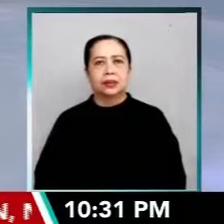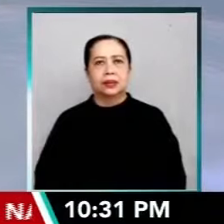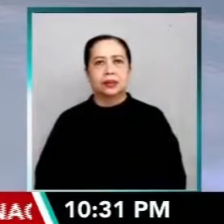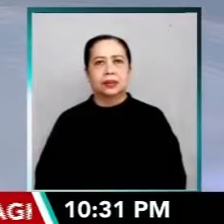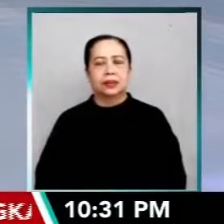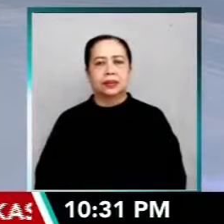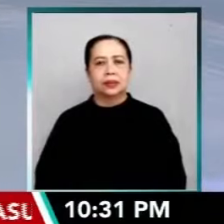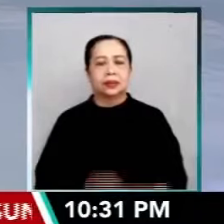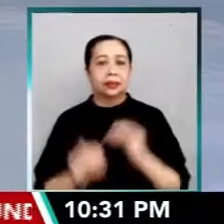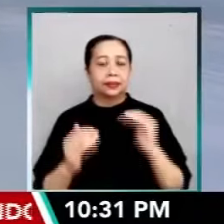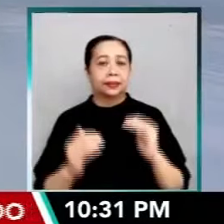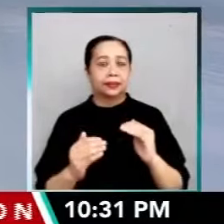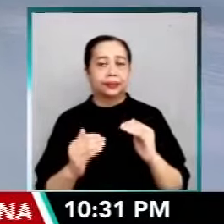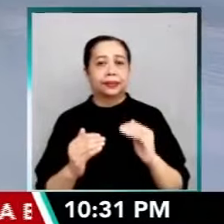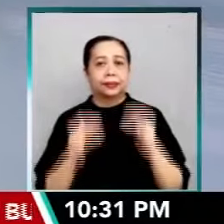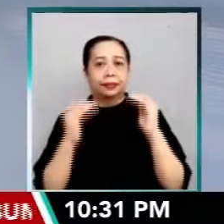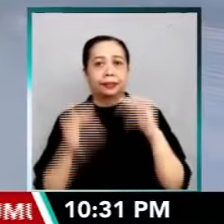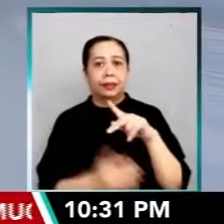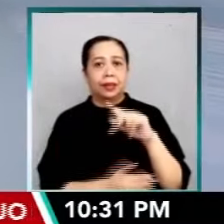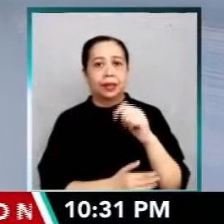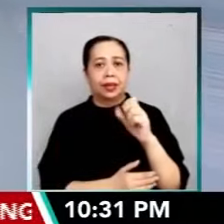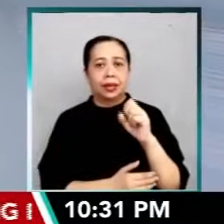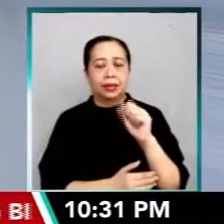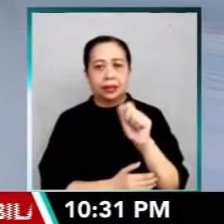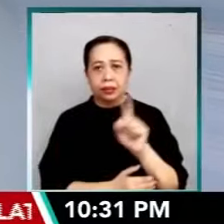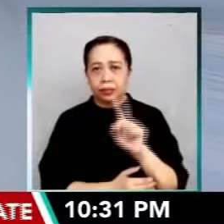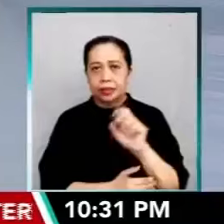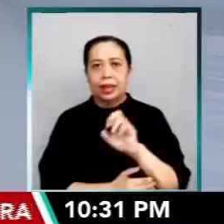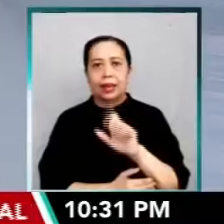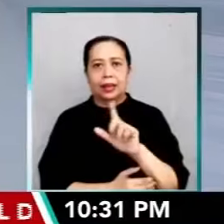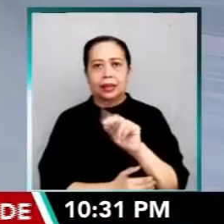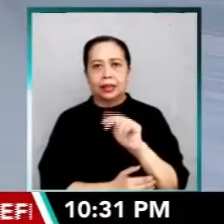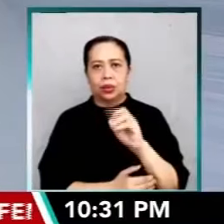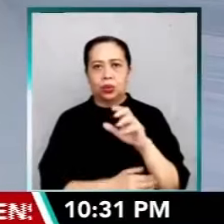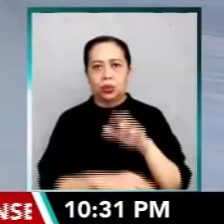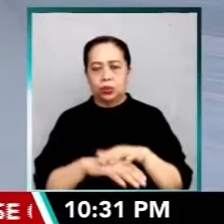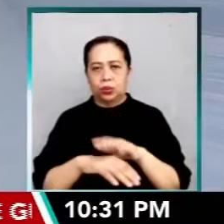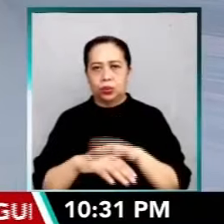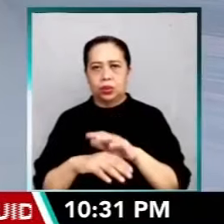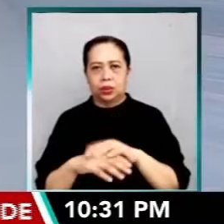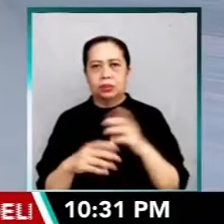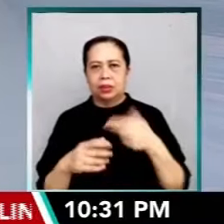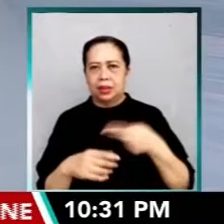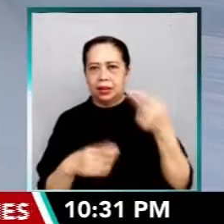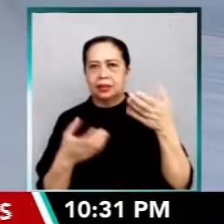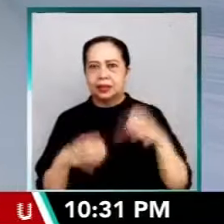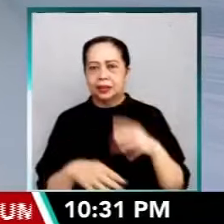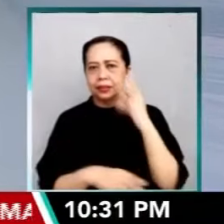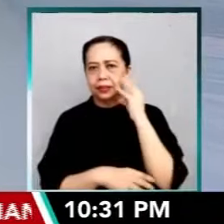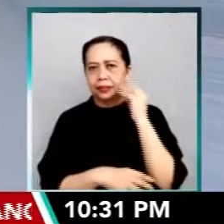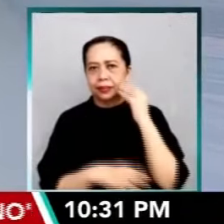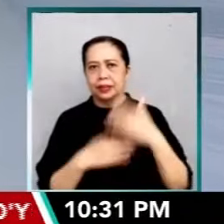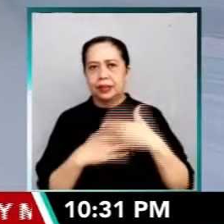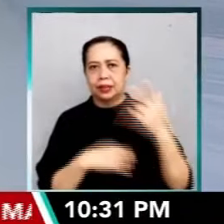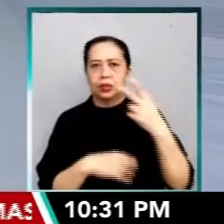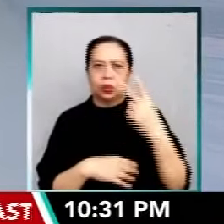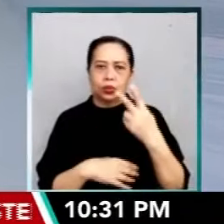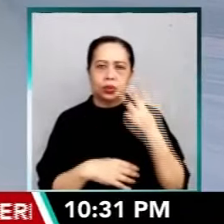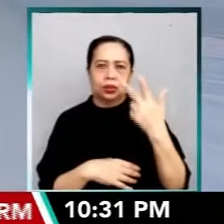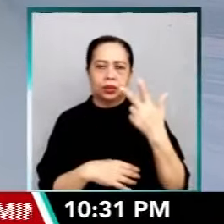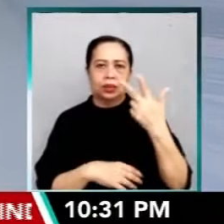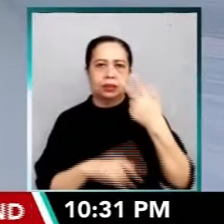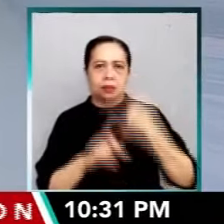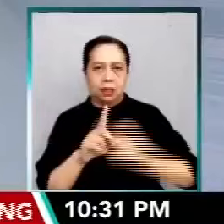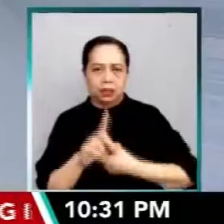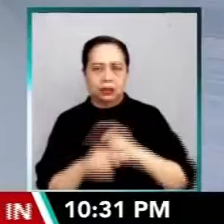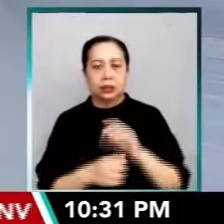Itinaas ng pag-asa ang El Niño Alert dahil sa mas mataas na chance ang maranasan ito sa susunod na 2 hanggang 3 buwan. Ang